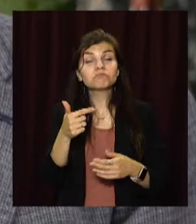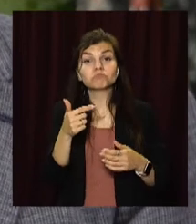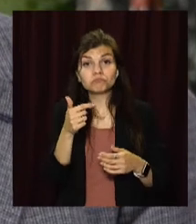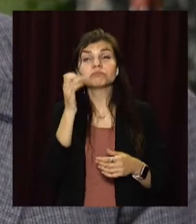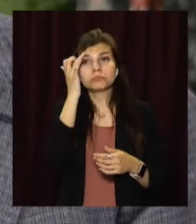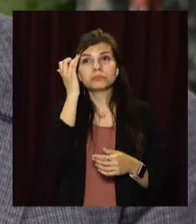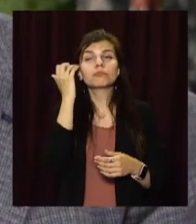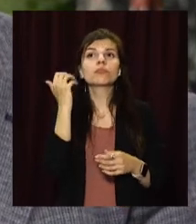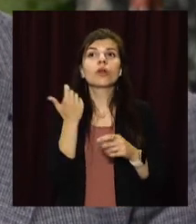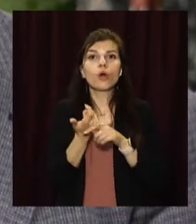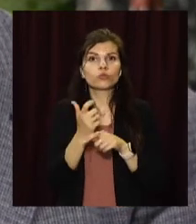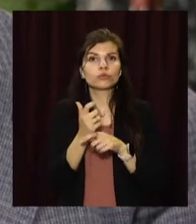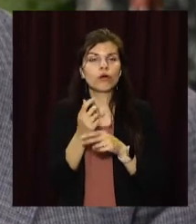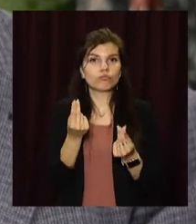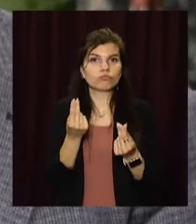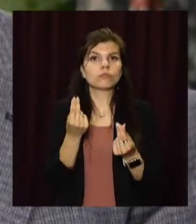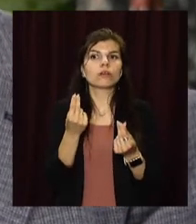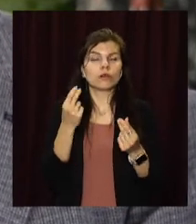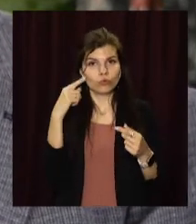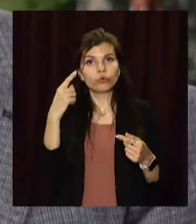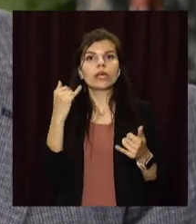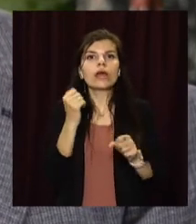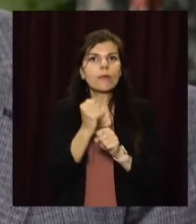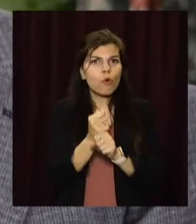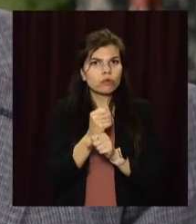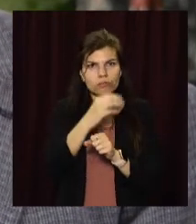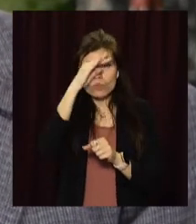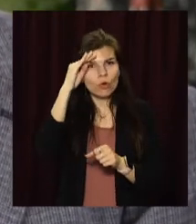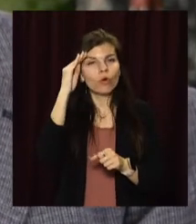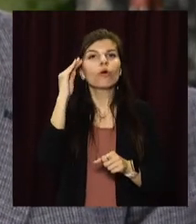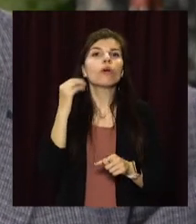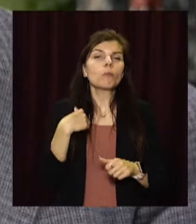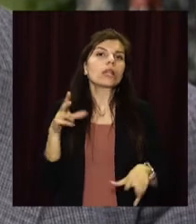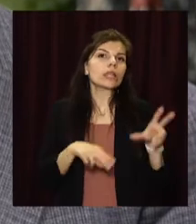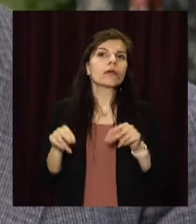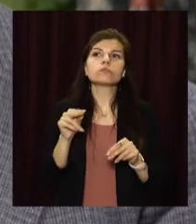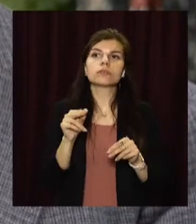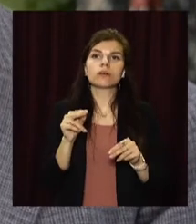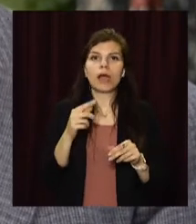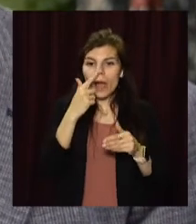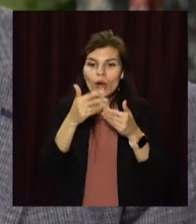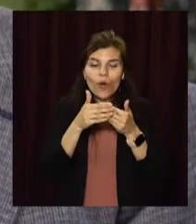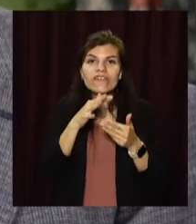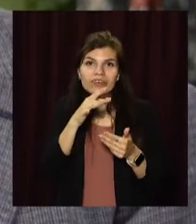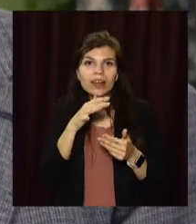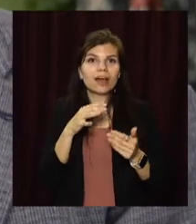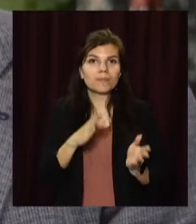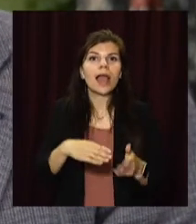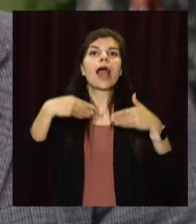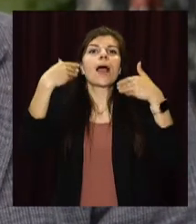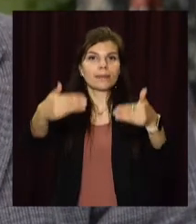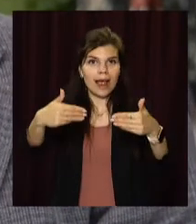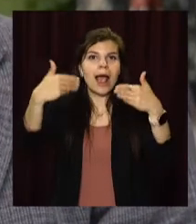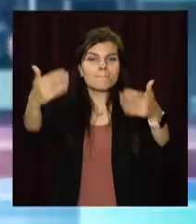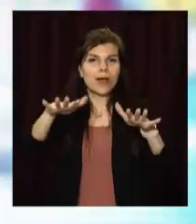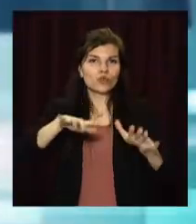как бы достаточно серьезный объем работ будет проведен. Вот, и надеемся в короткое время перебраться на следующие